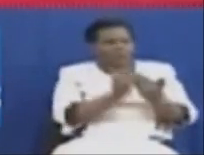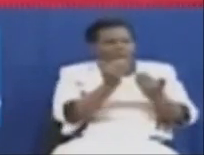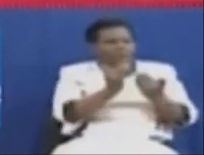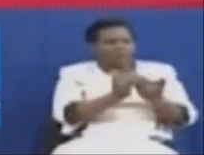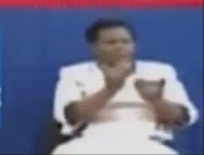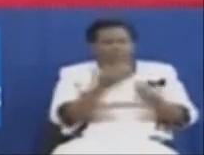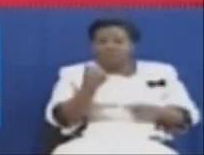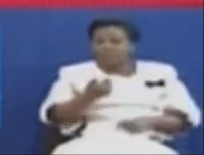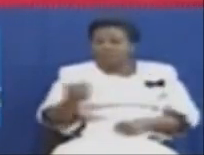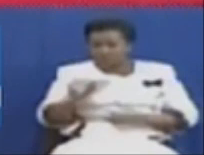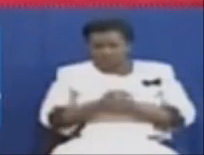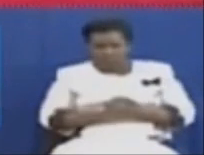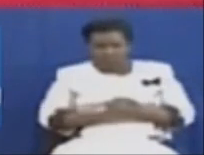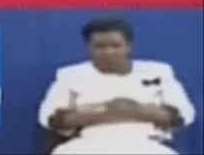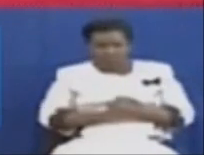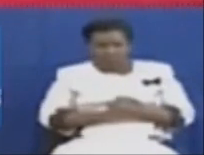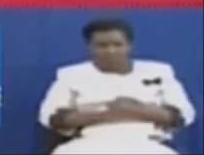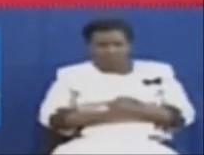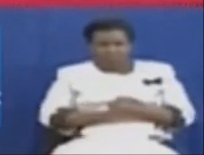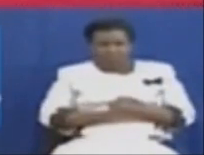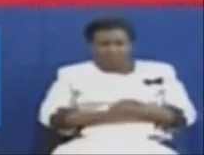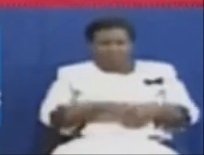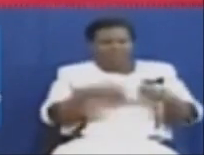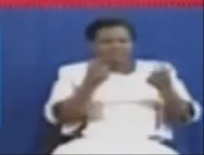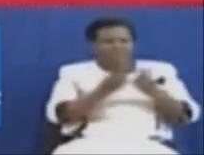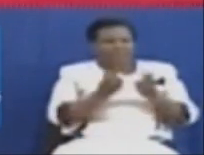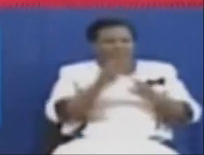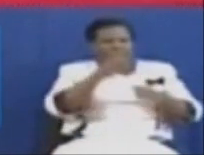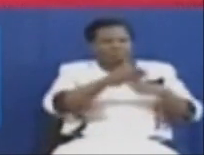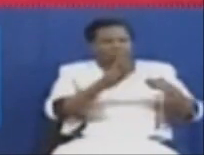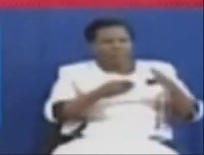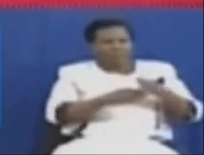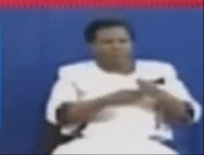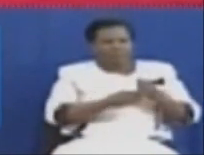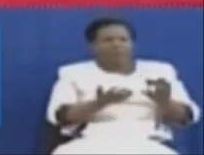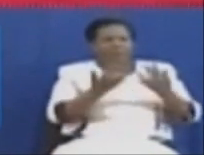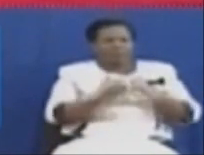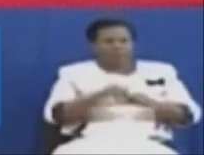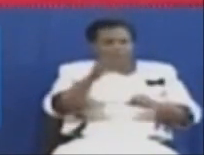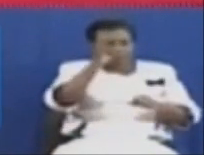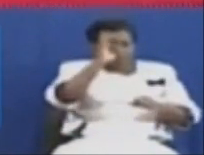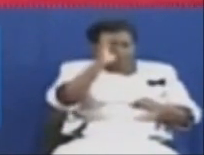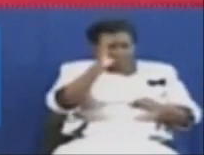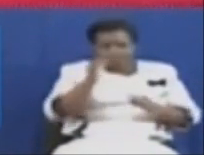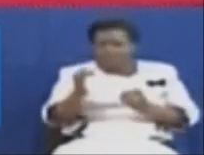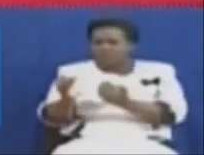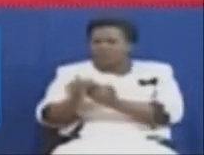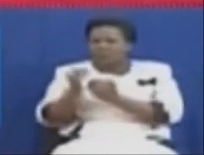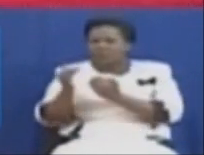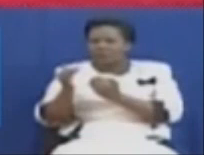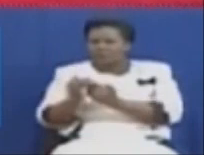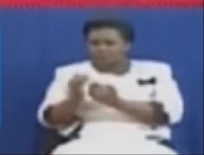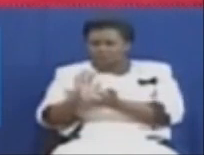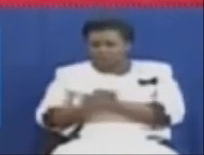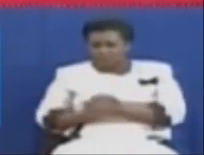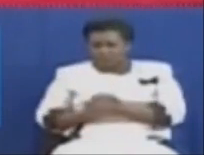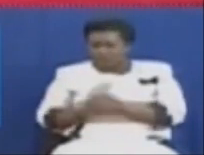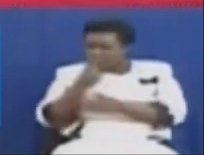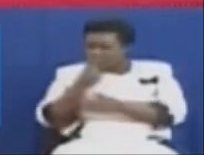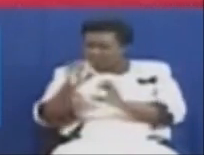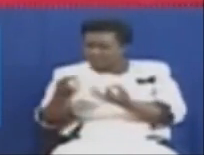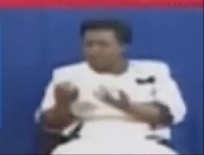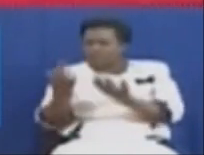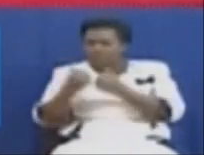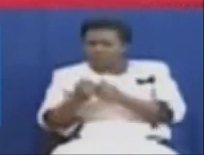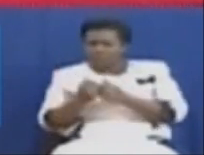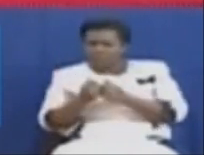2702 walipatiwa huduma mbalimbali katika mikoa ifuatayo: Arusha watoto 330, Dar es Salaam 475,